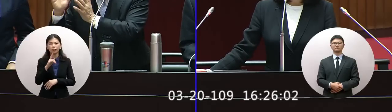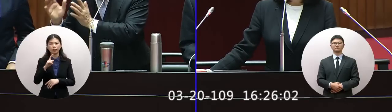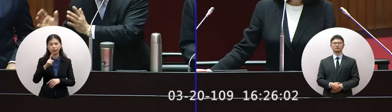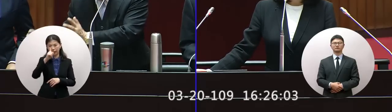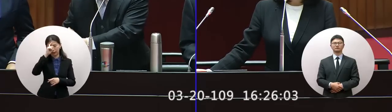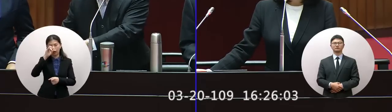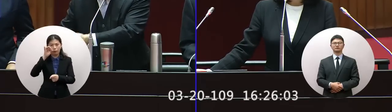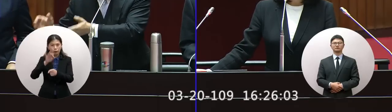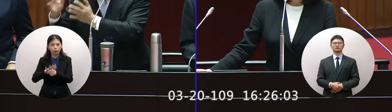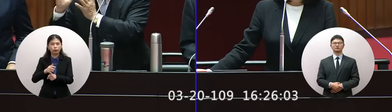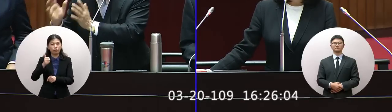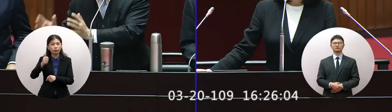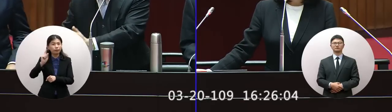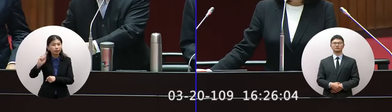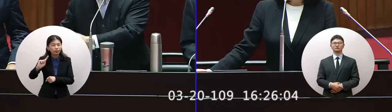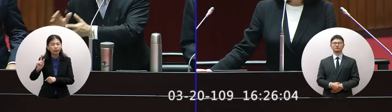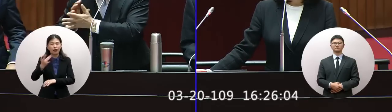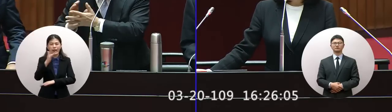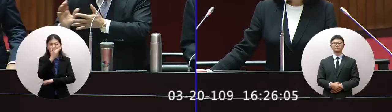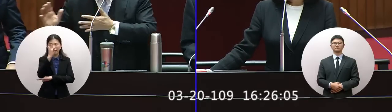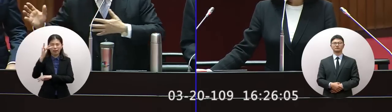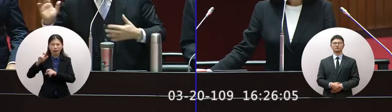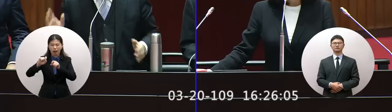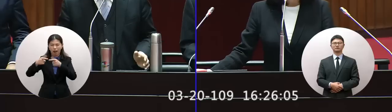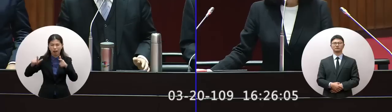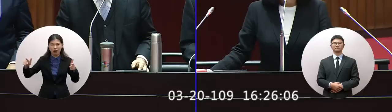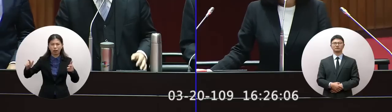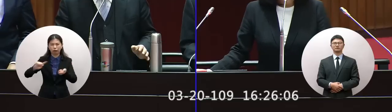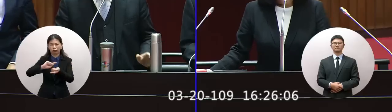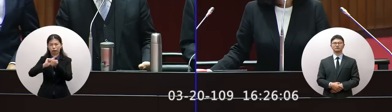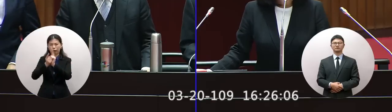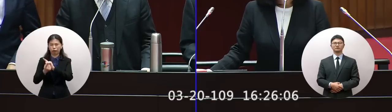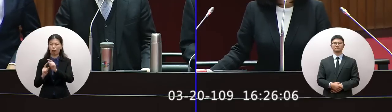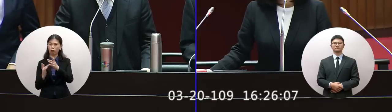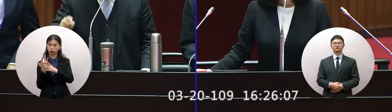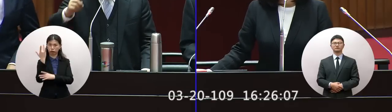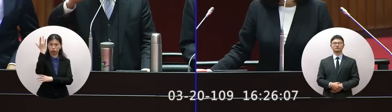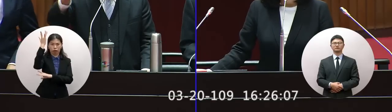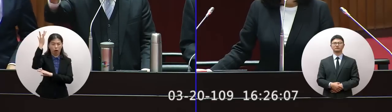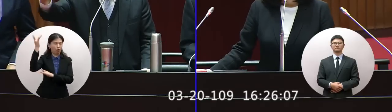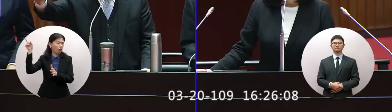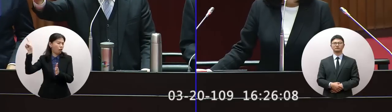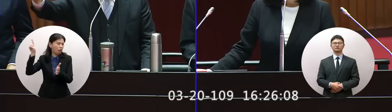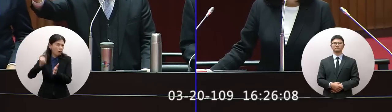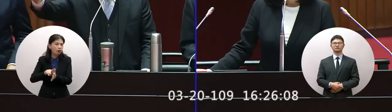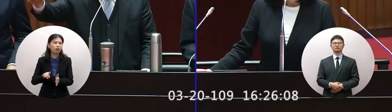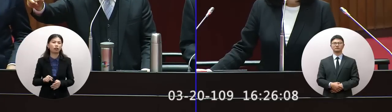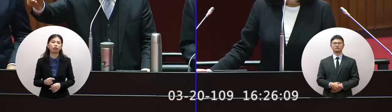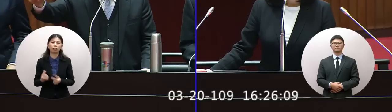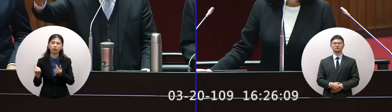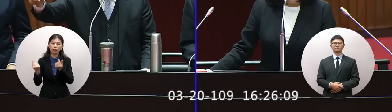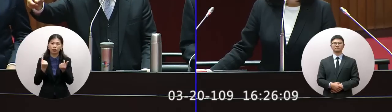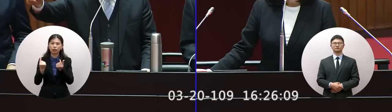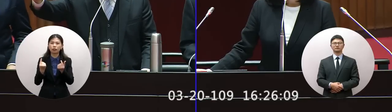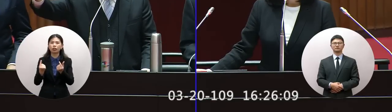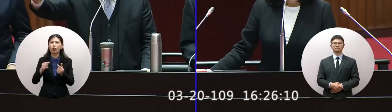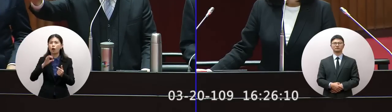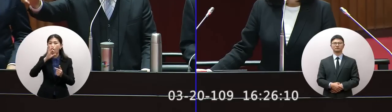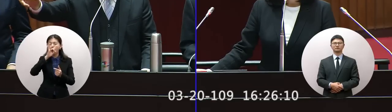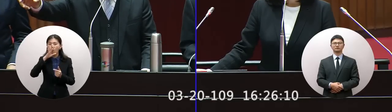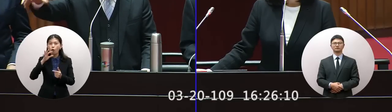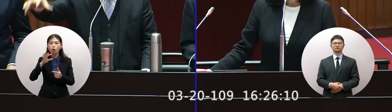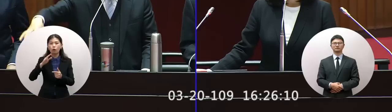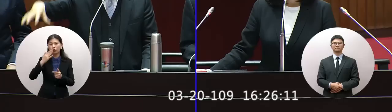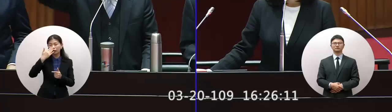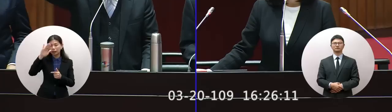的林相，将来能成为森林大树永续存续。就像我们吴胜老师